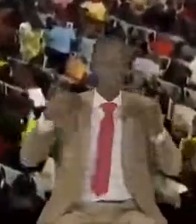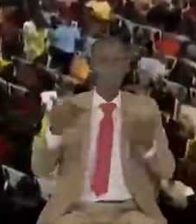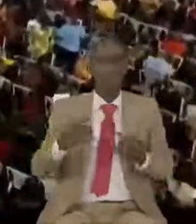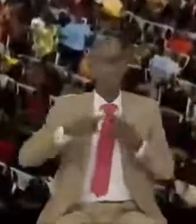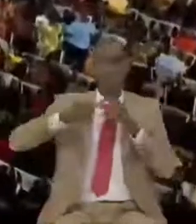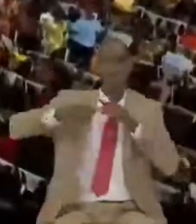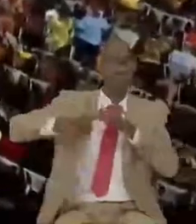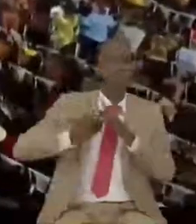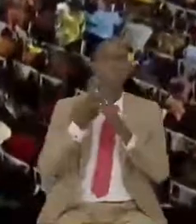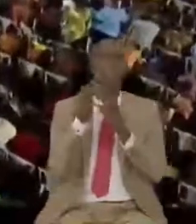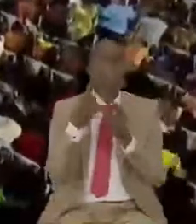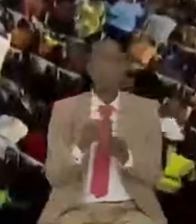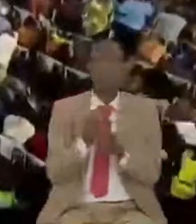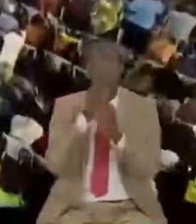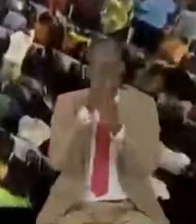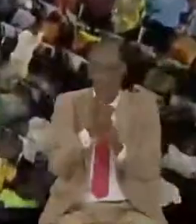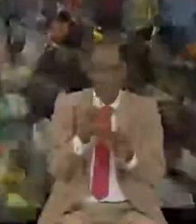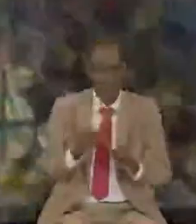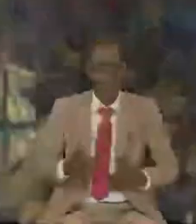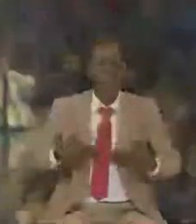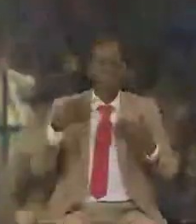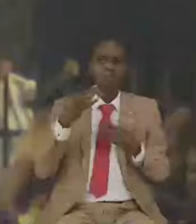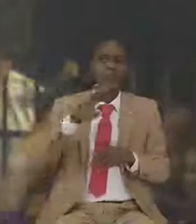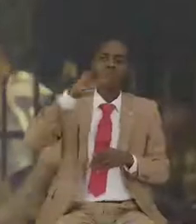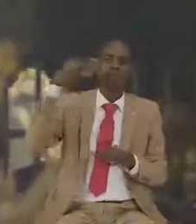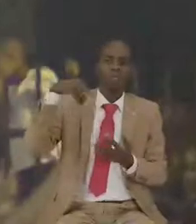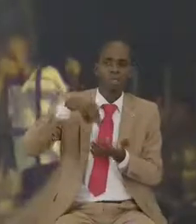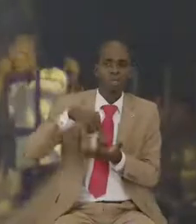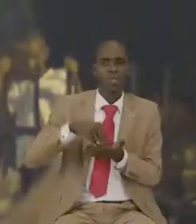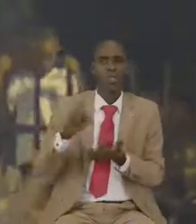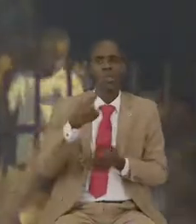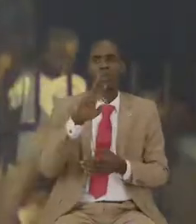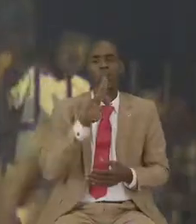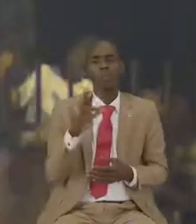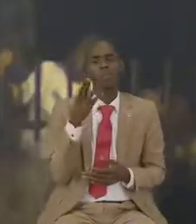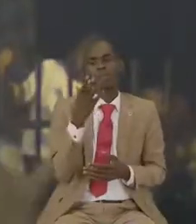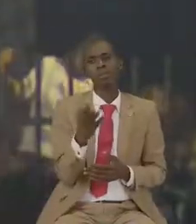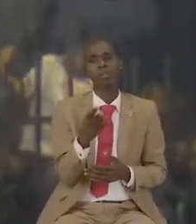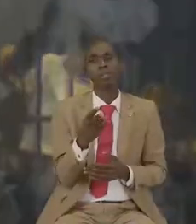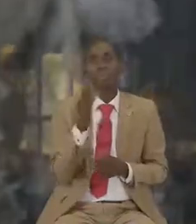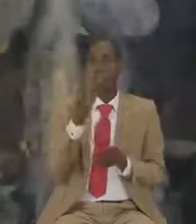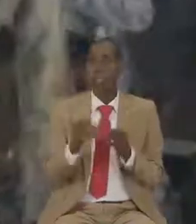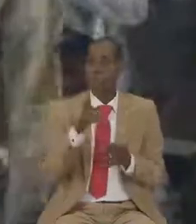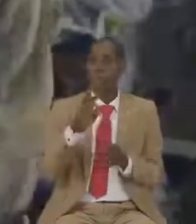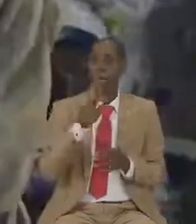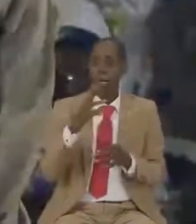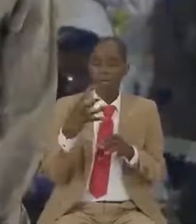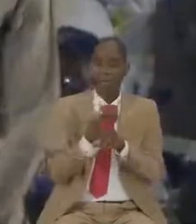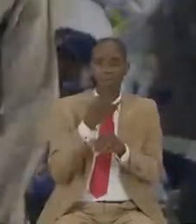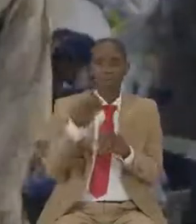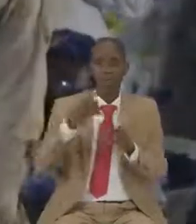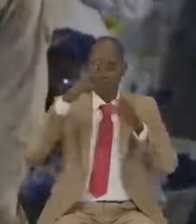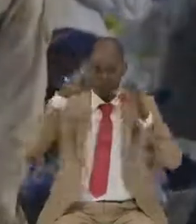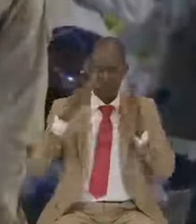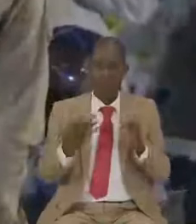vie maintenant pour commencer la vie honorable de grâce. Toujours sur